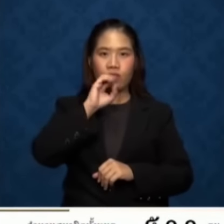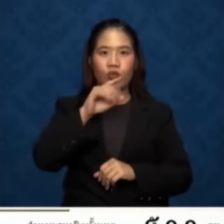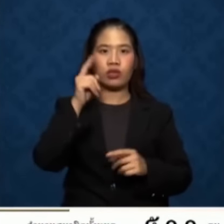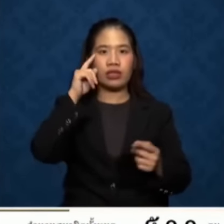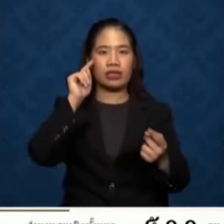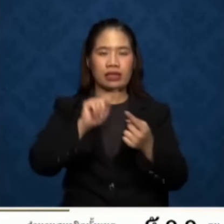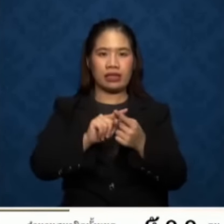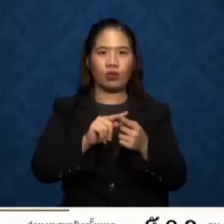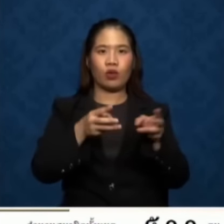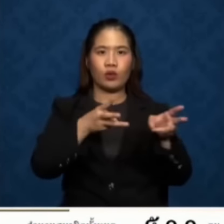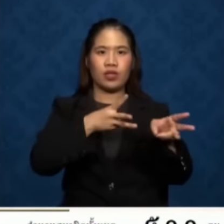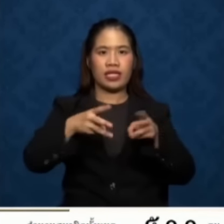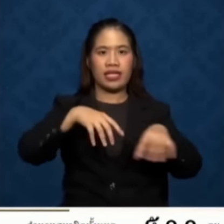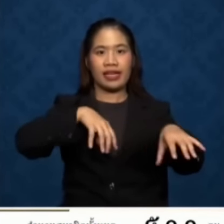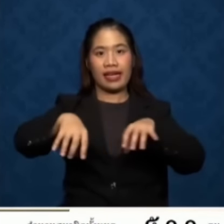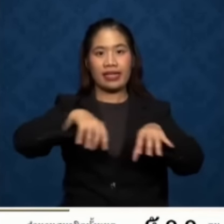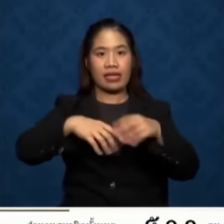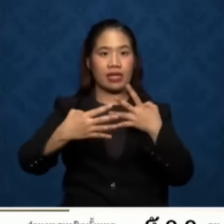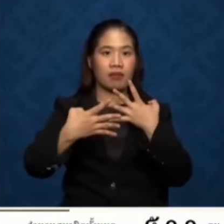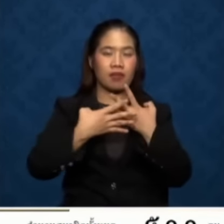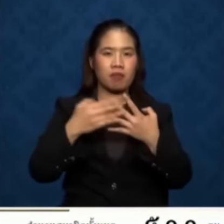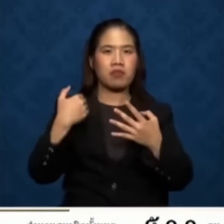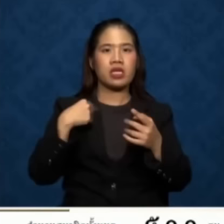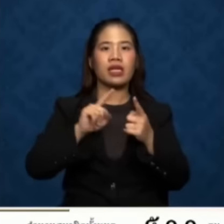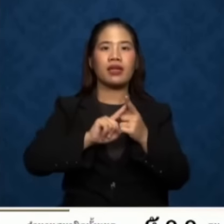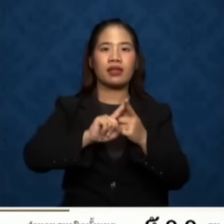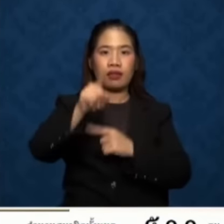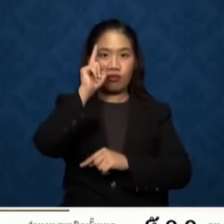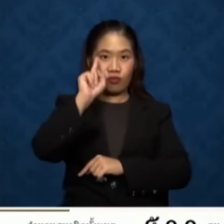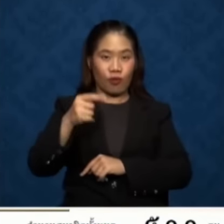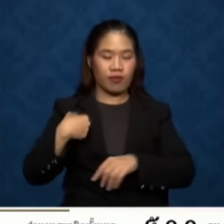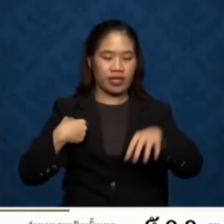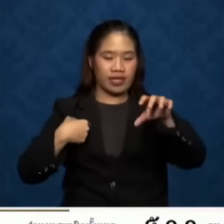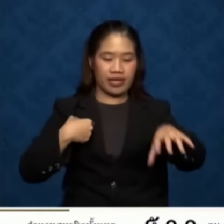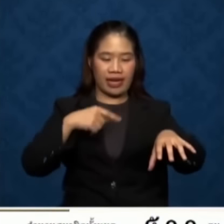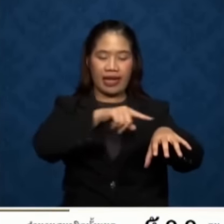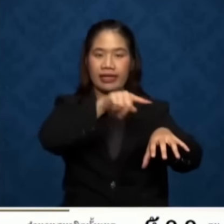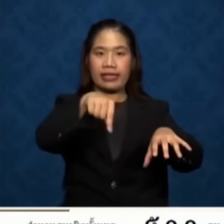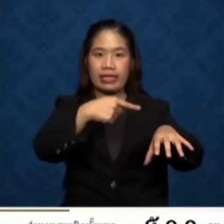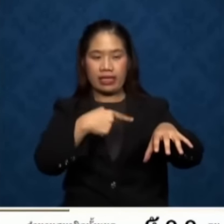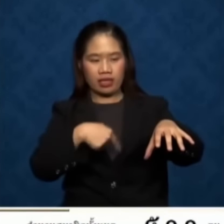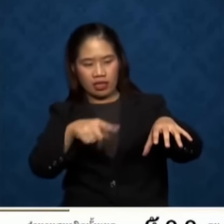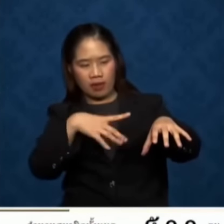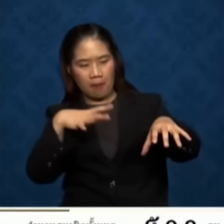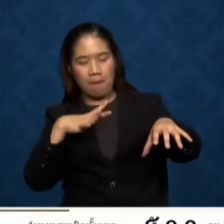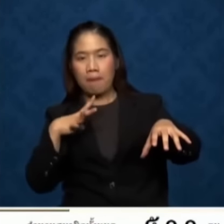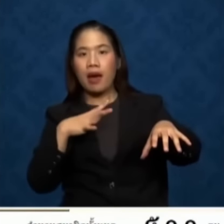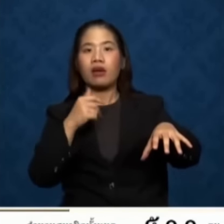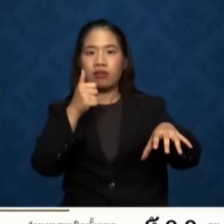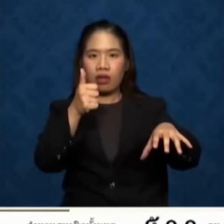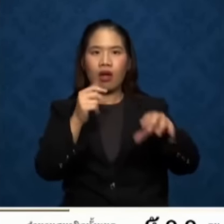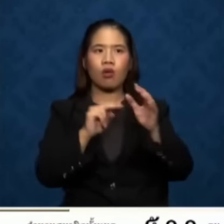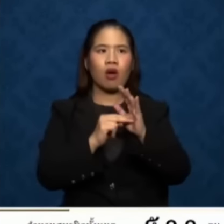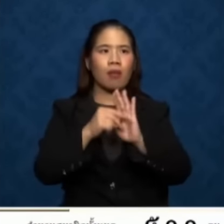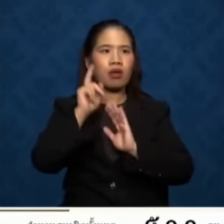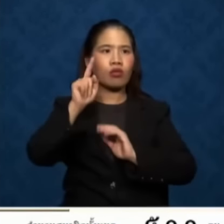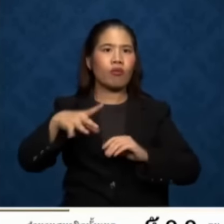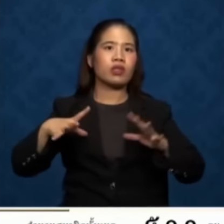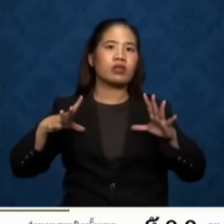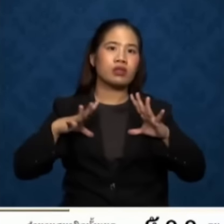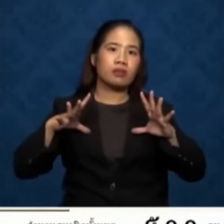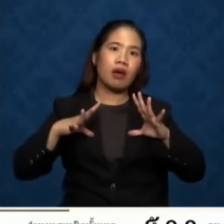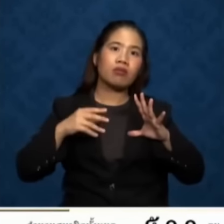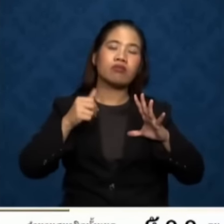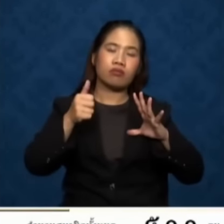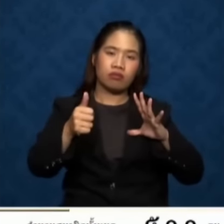คุมขังเนี่ยก็บอกว่าข้อหนึ่งต้องมีสถานที่สำหรับอยู่อาศัยก็คือให้มีที่อยู่อาศัย